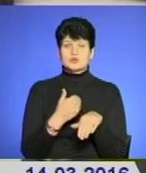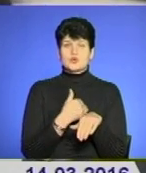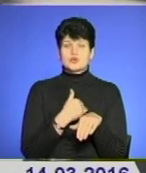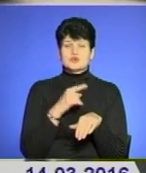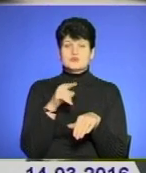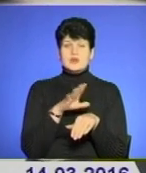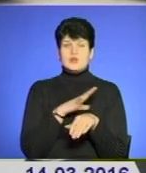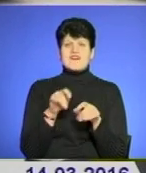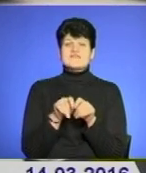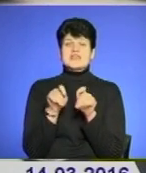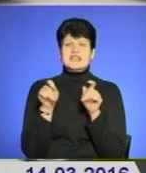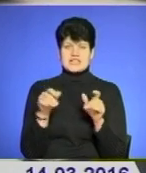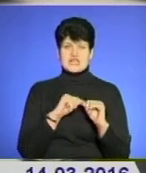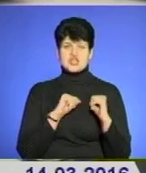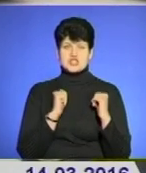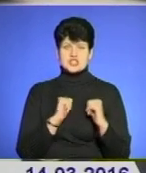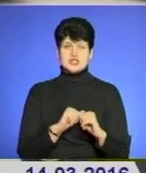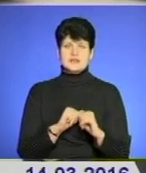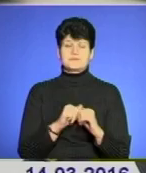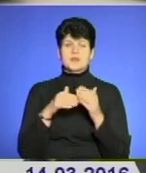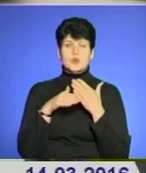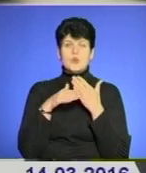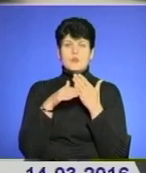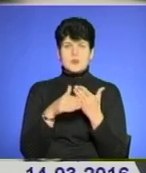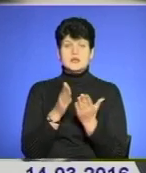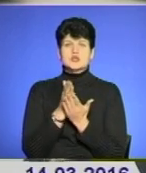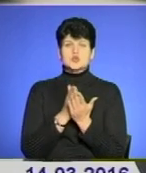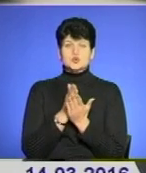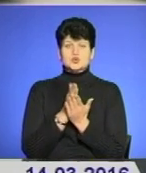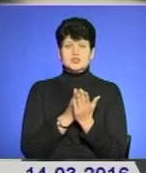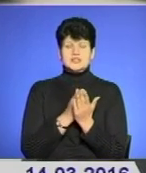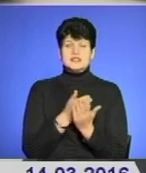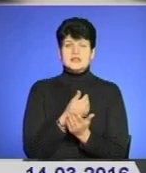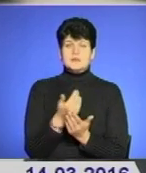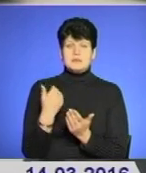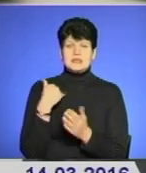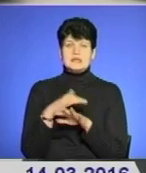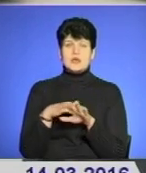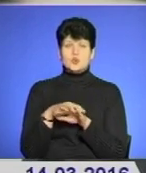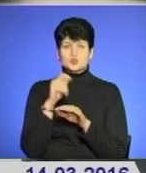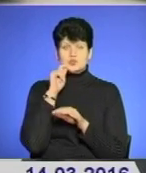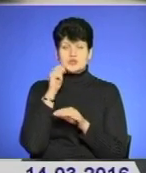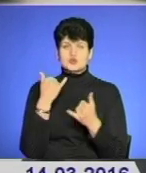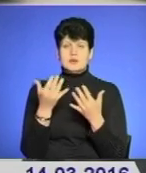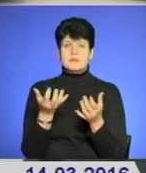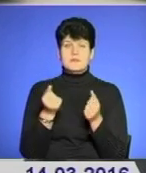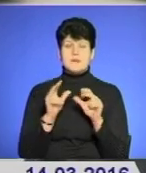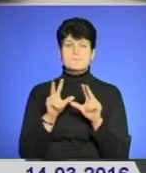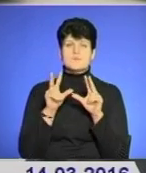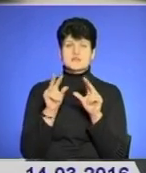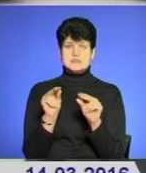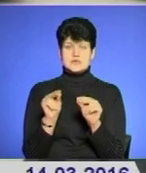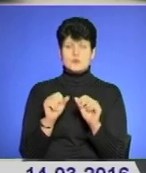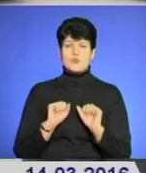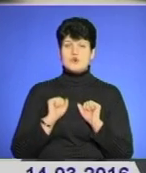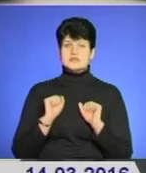була відкрита, щира, як це, допомагала, служили ми відповідно народу України. Ми сьогодні приймаємо присягу,